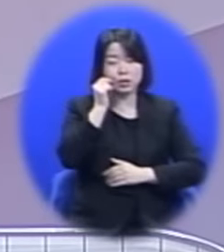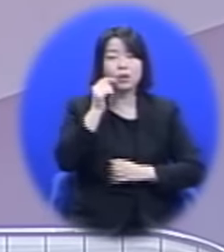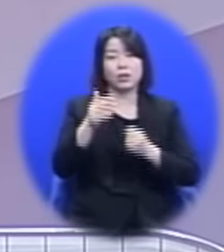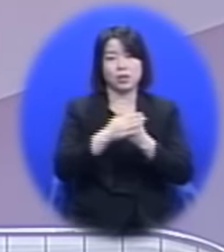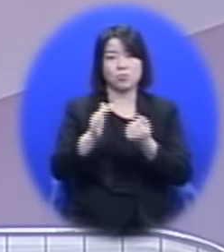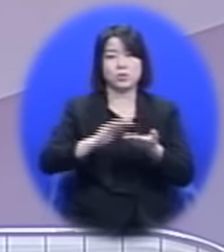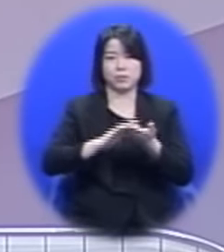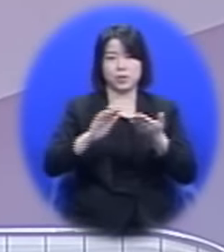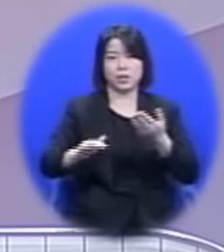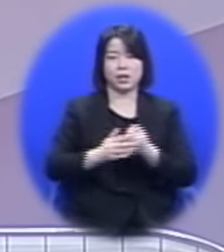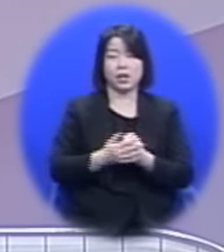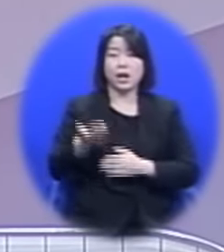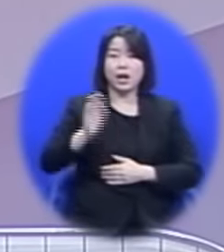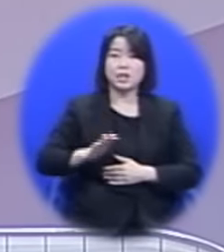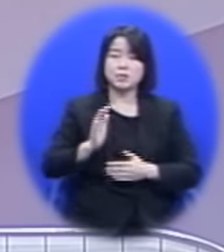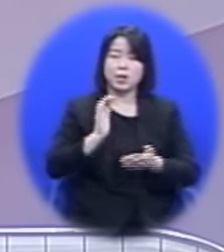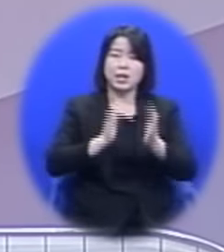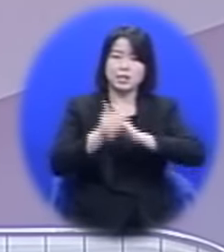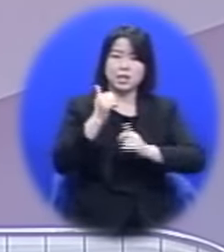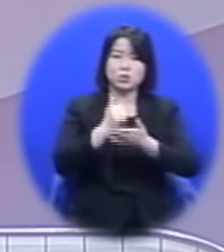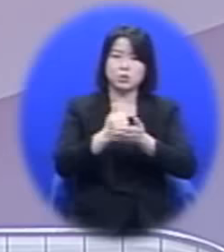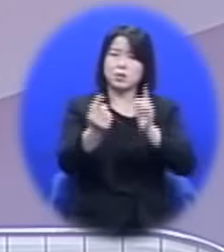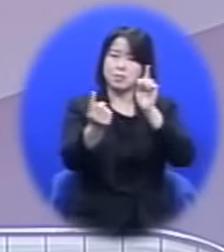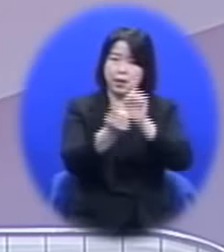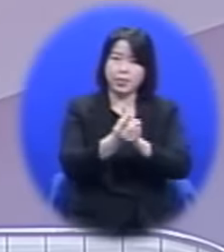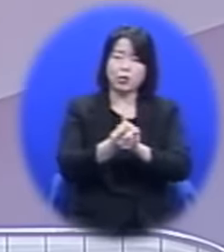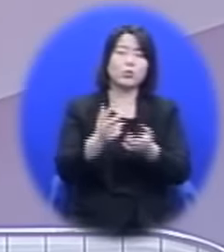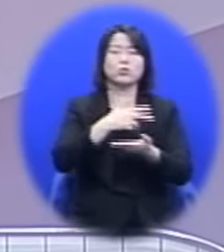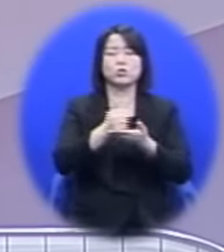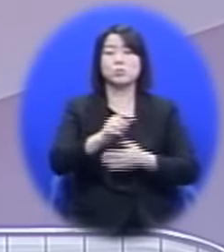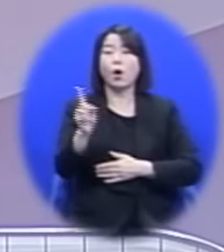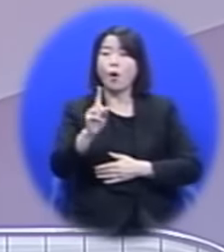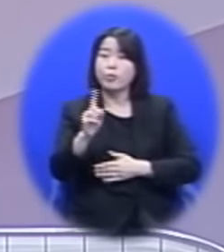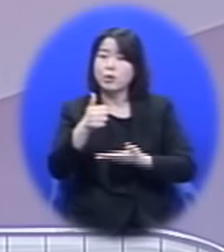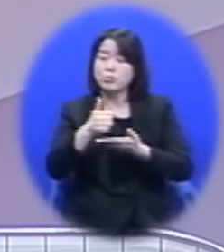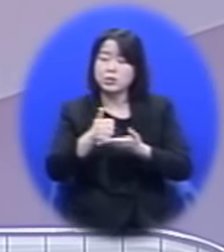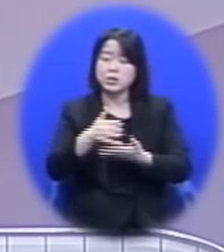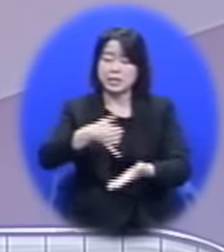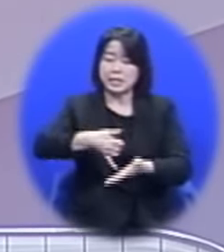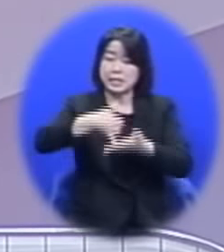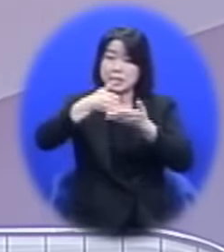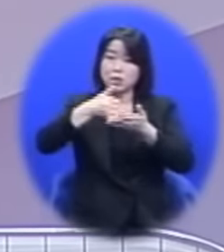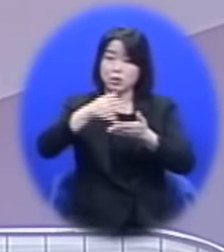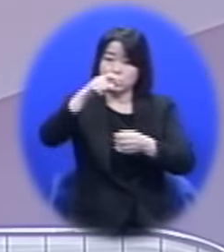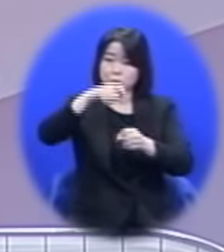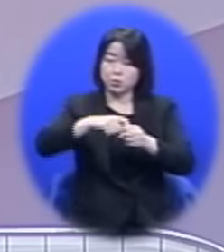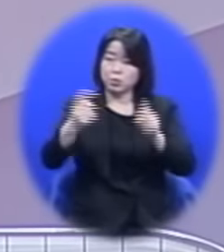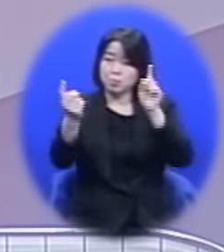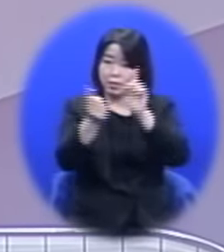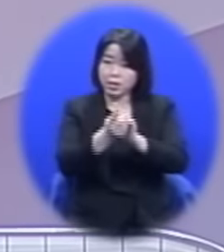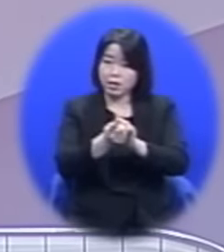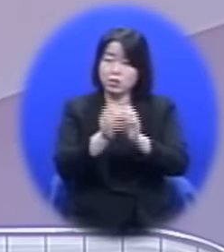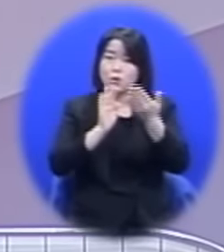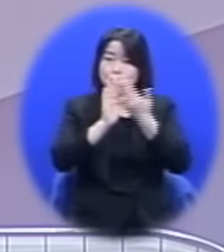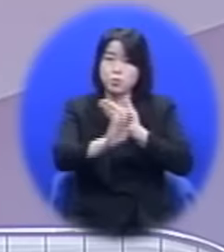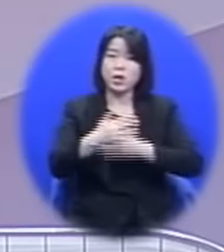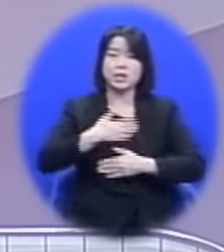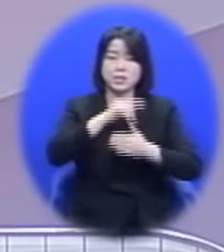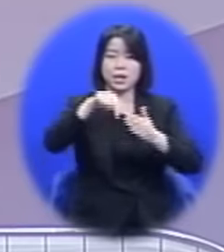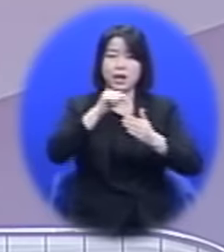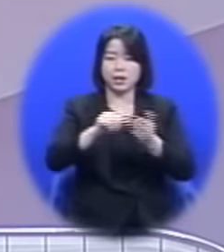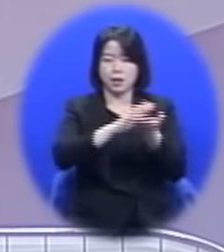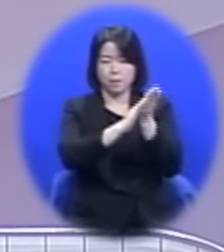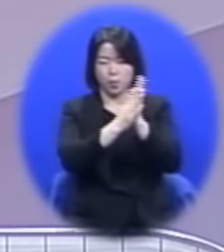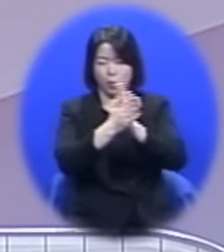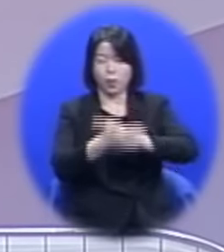만나고 주님이 어떤 분인가를 인격적으로 알고 난 다음에 제 안에 변화가 일어났습니다.